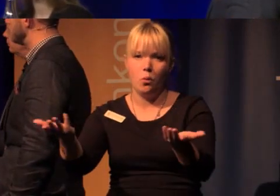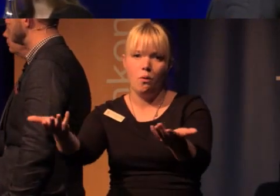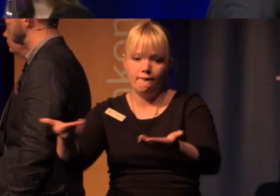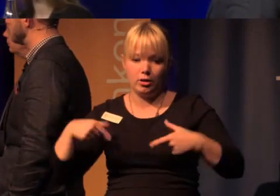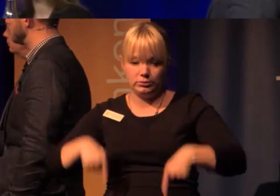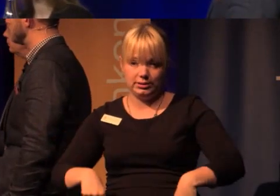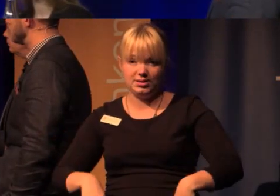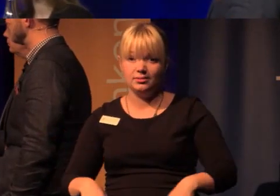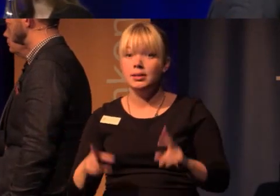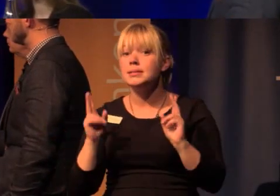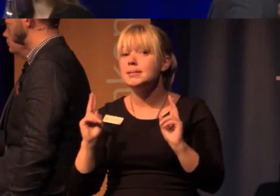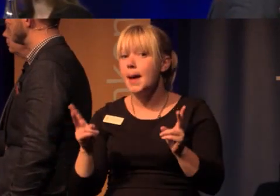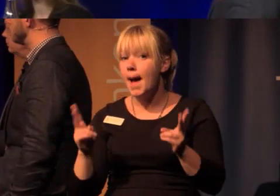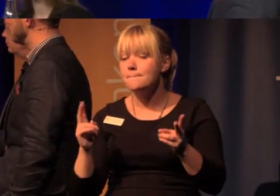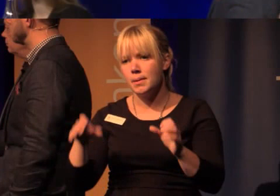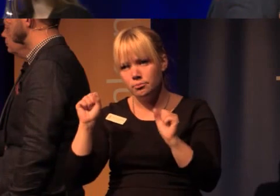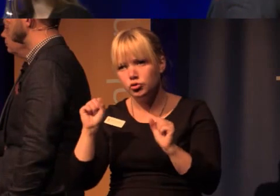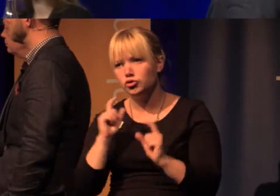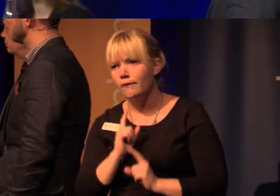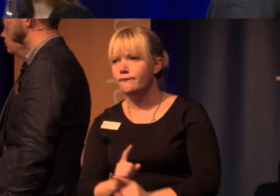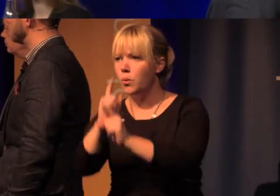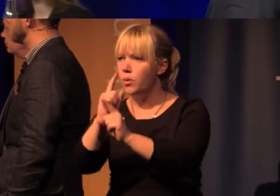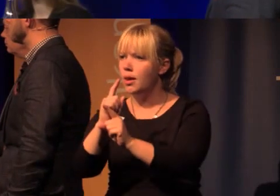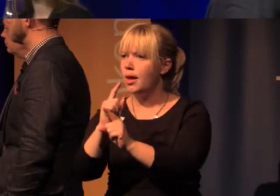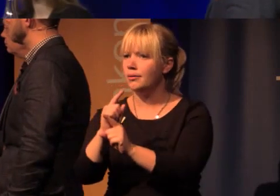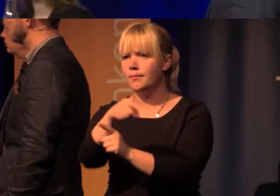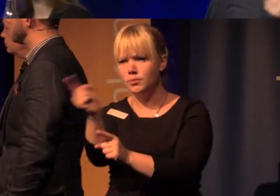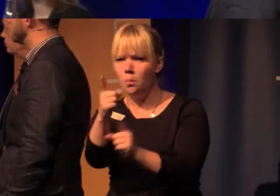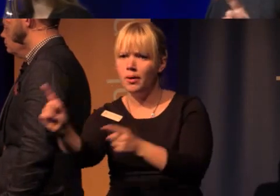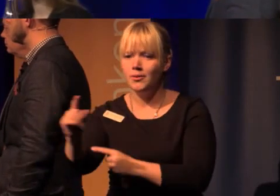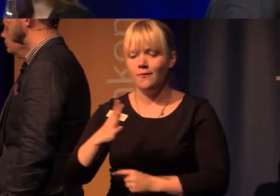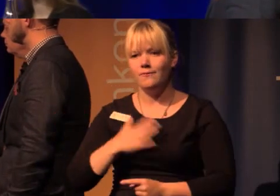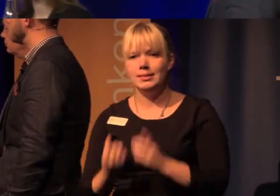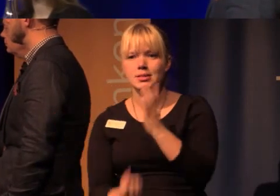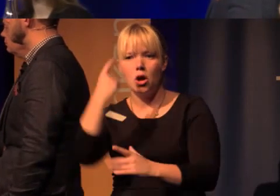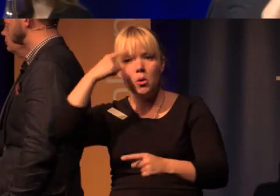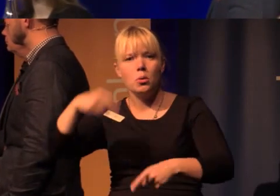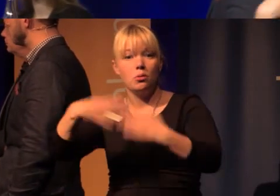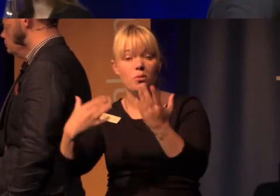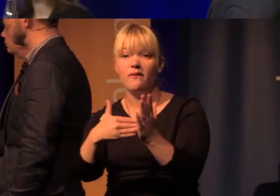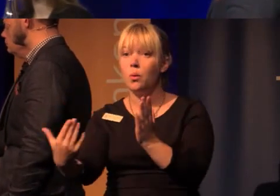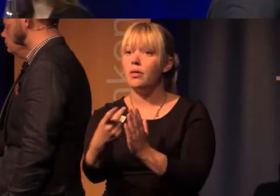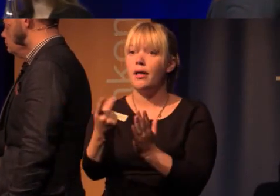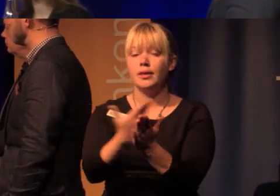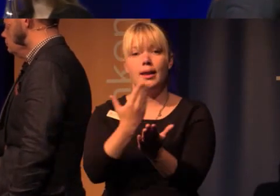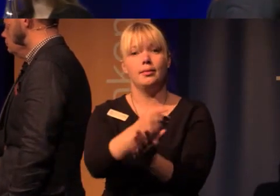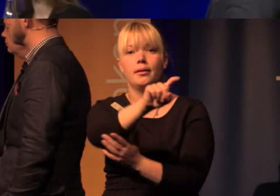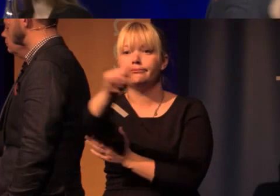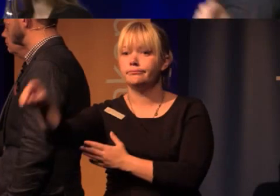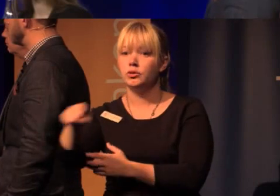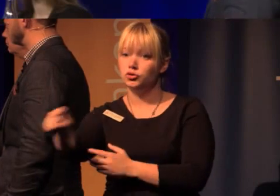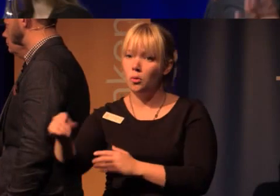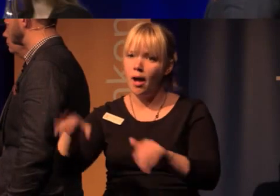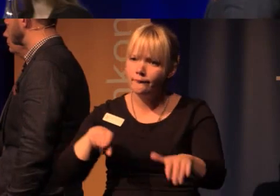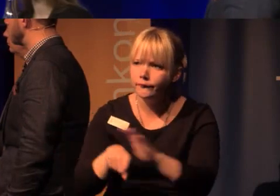grad gälla människor som är kulturskapare, konstnärer, författare i andra länder och som på grund av krig, flykt och